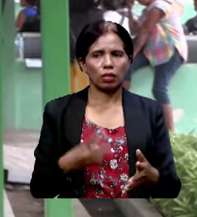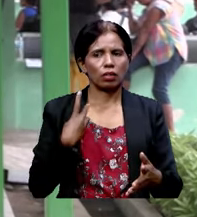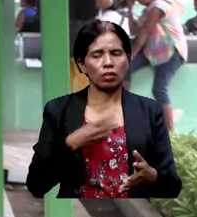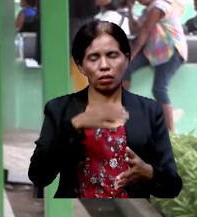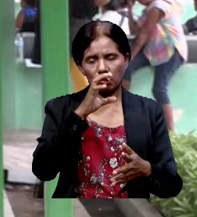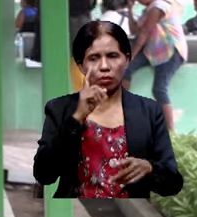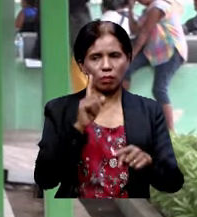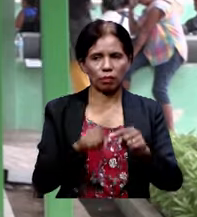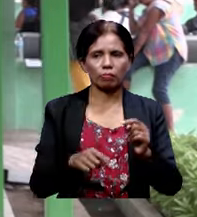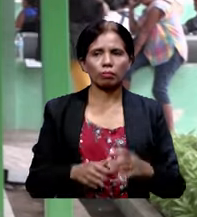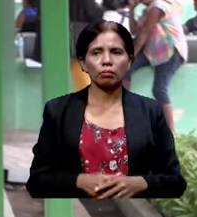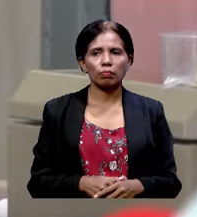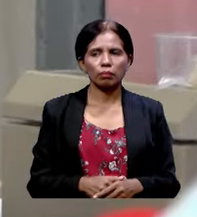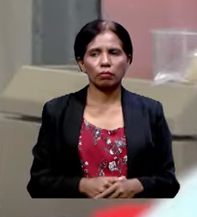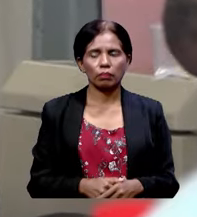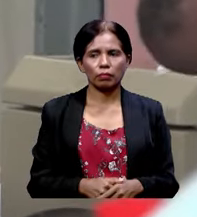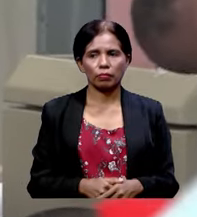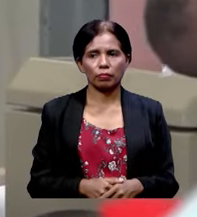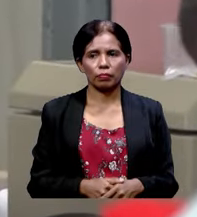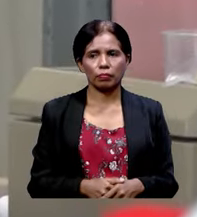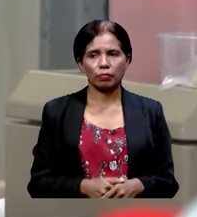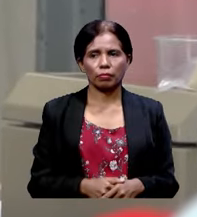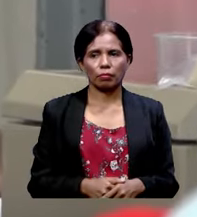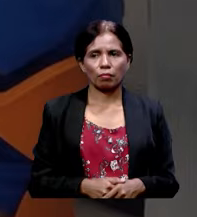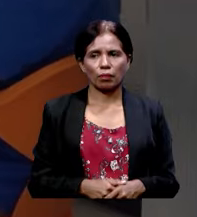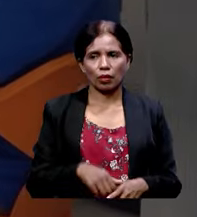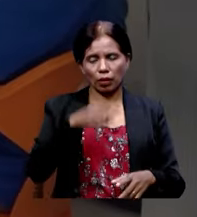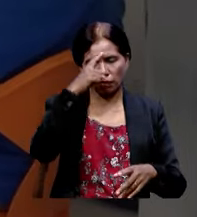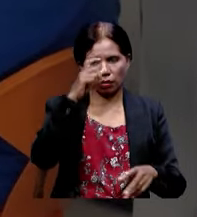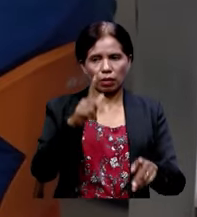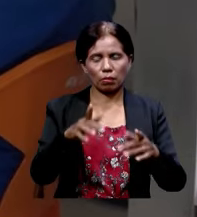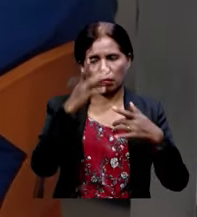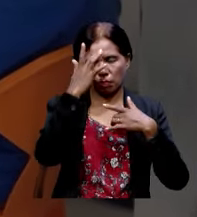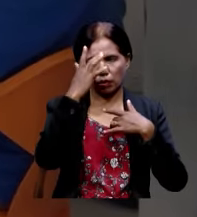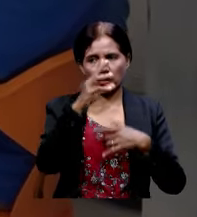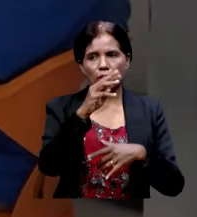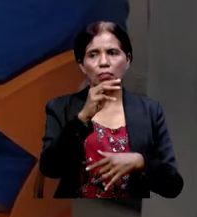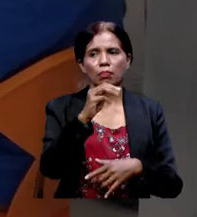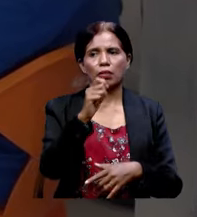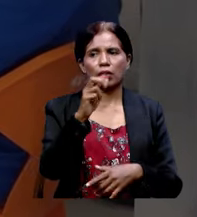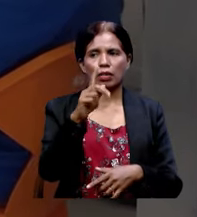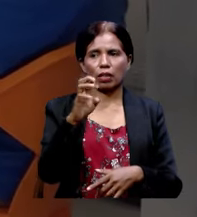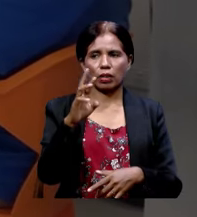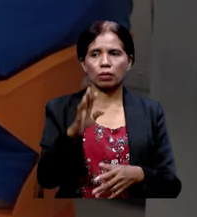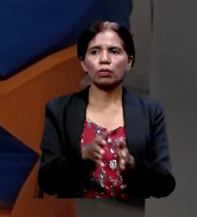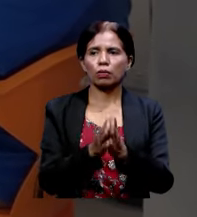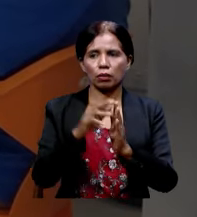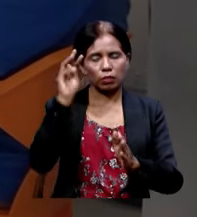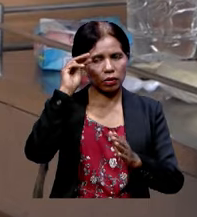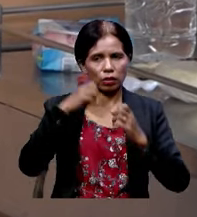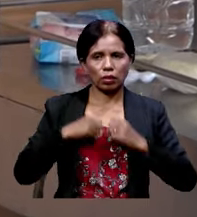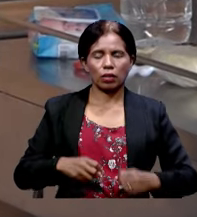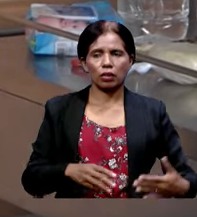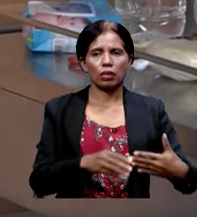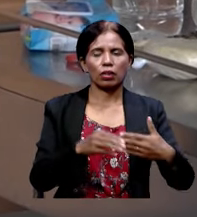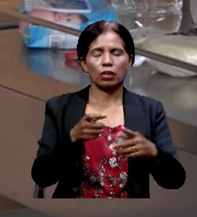bele nia lea la bele kura itania moras. Tamane paciente Mateus Pinto us Ministério Saúde ne be lidera husi ministra